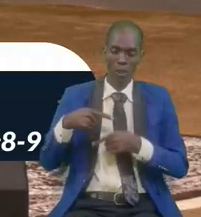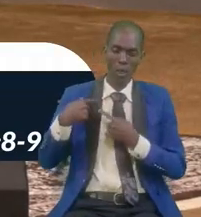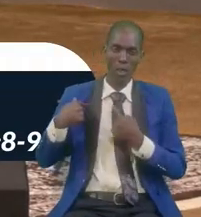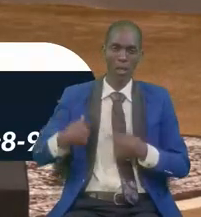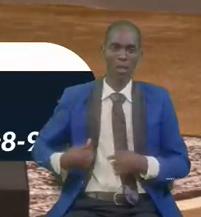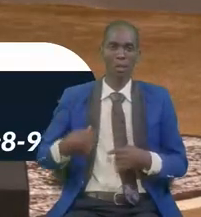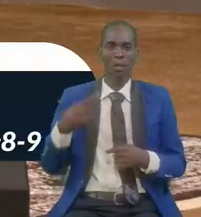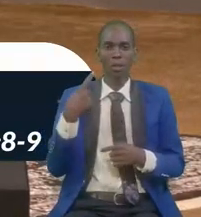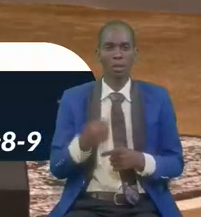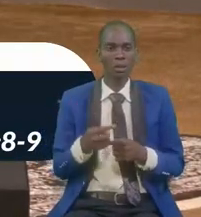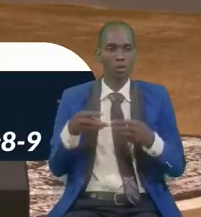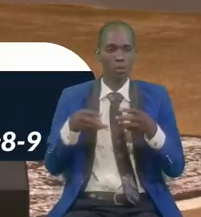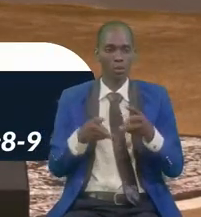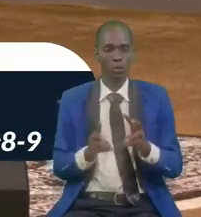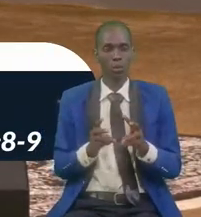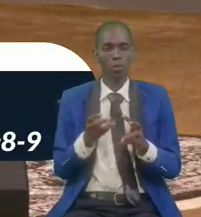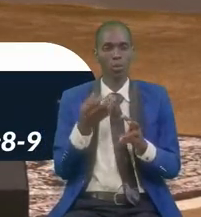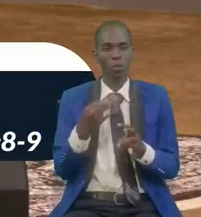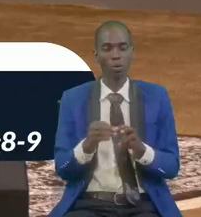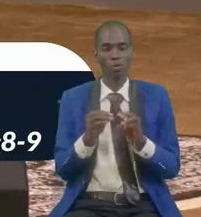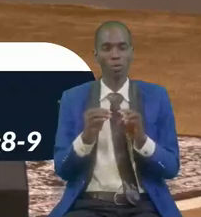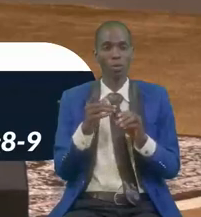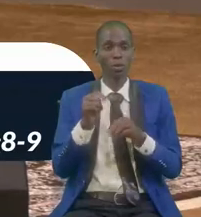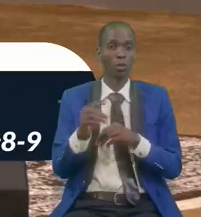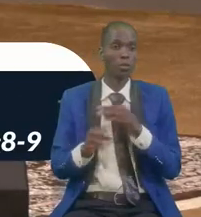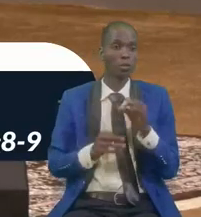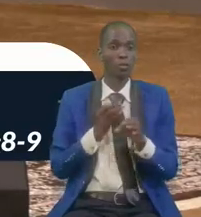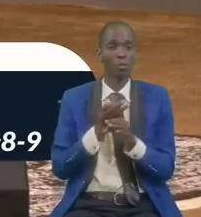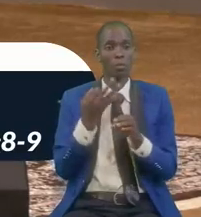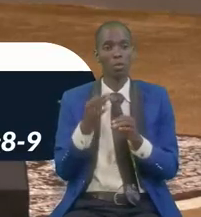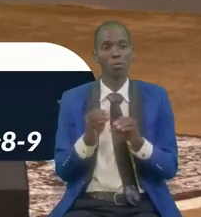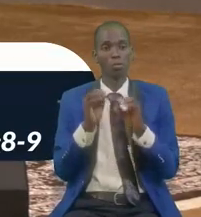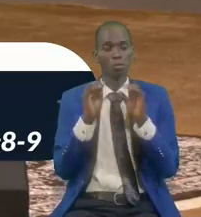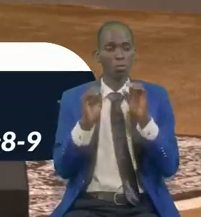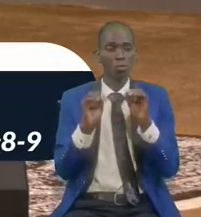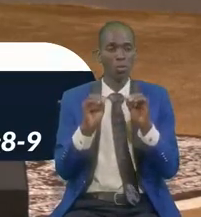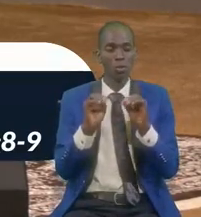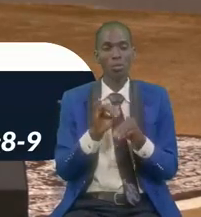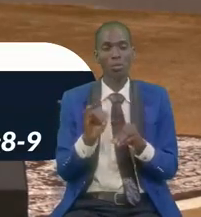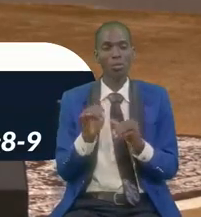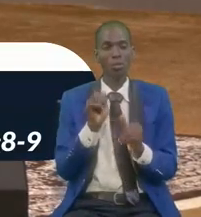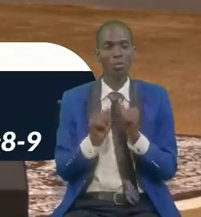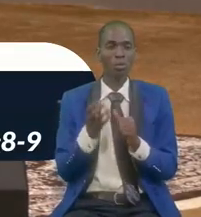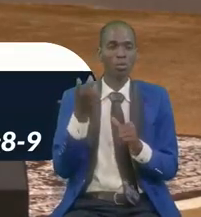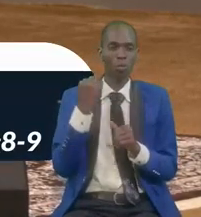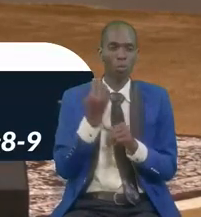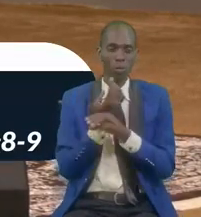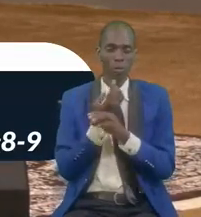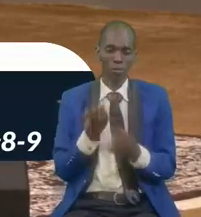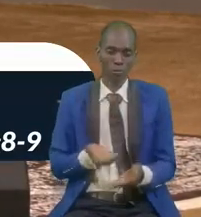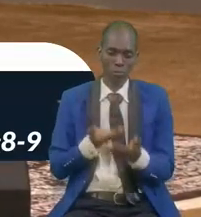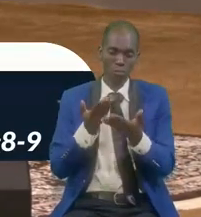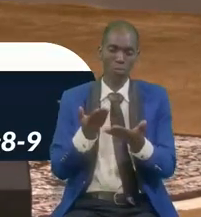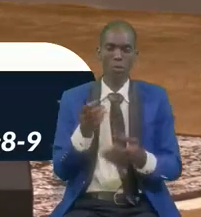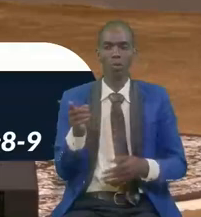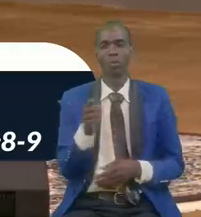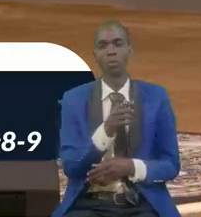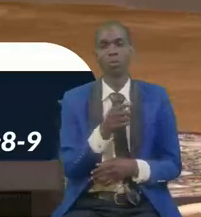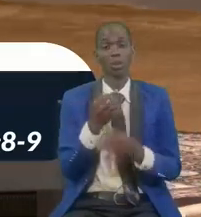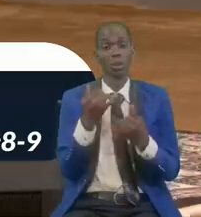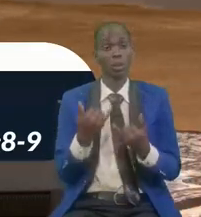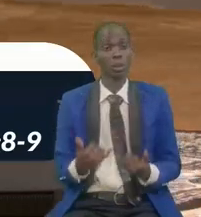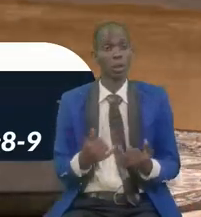de doctrine dans laquelle vous avez été instruit. Maintenant, lorsque la